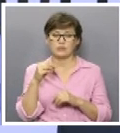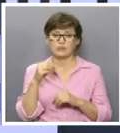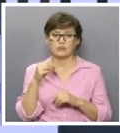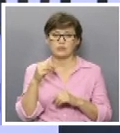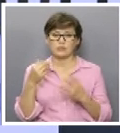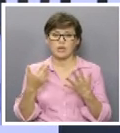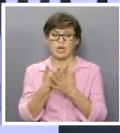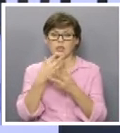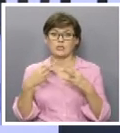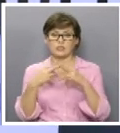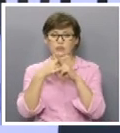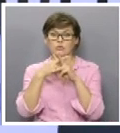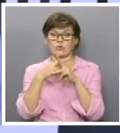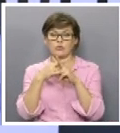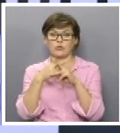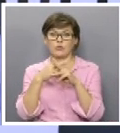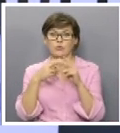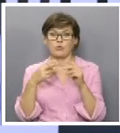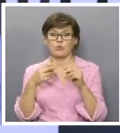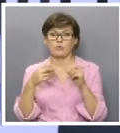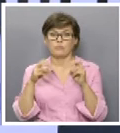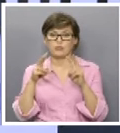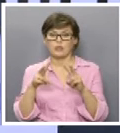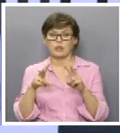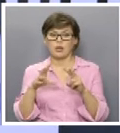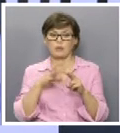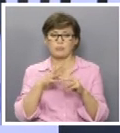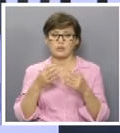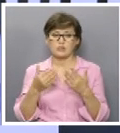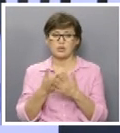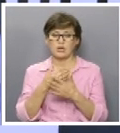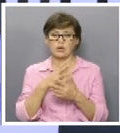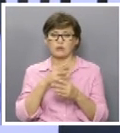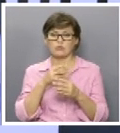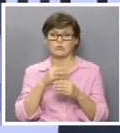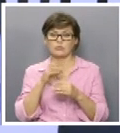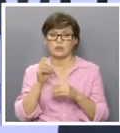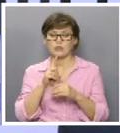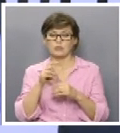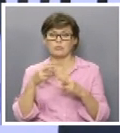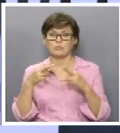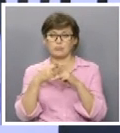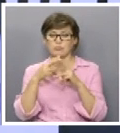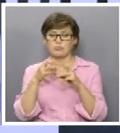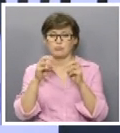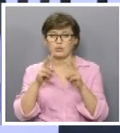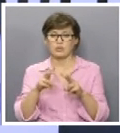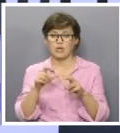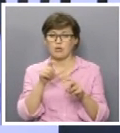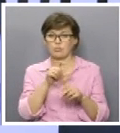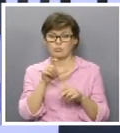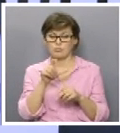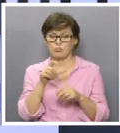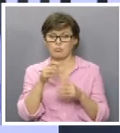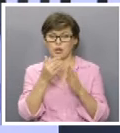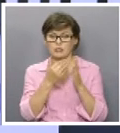жаңа технологиялар колледжінде арнайы осы газ қондырғысымен жұмыс істейтін механик мамандарды даярлау